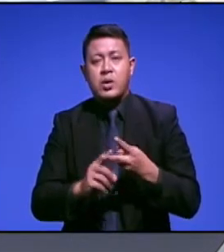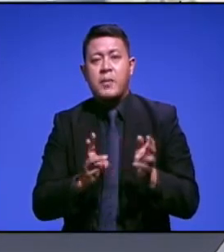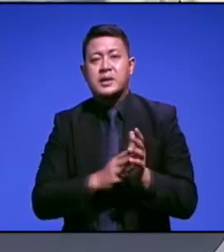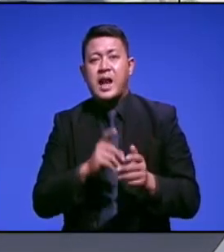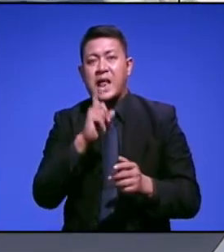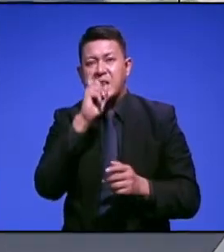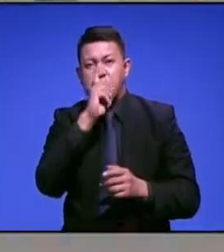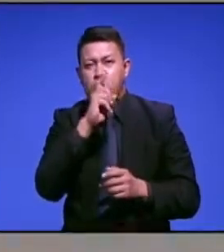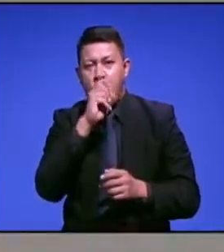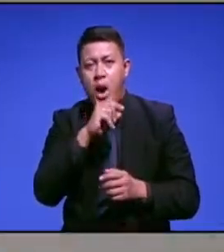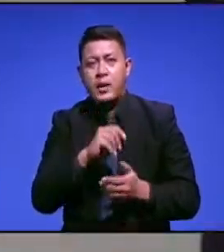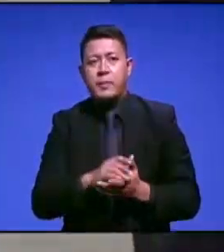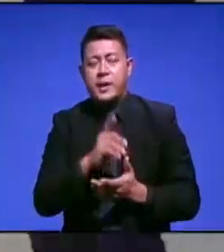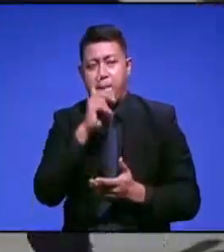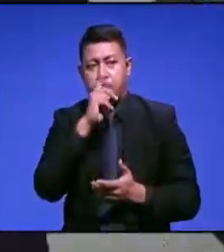anggota.